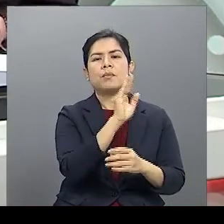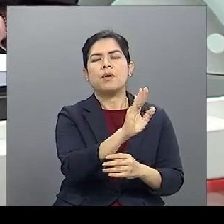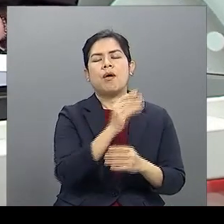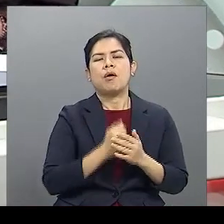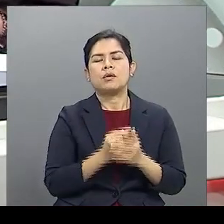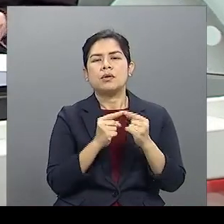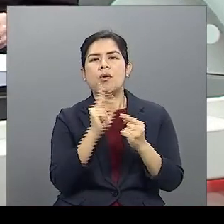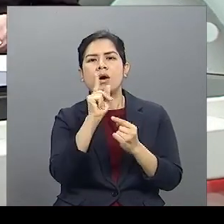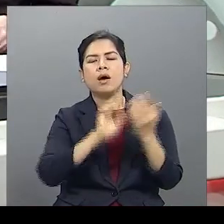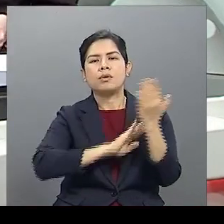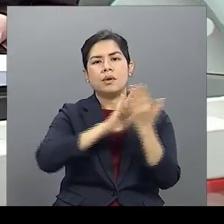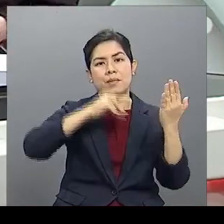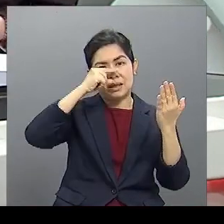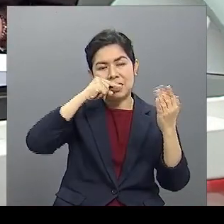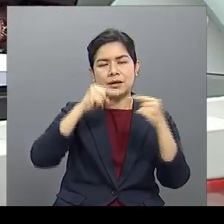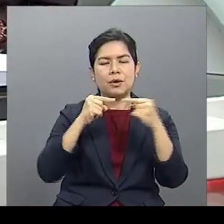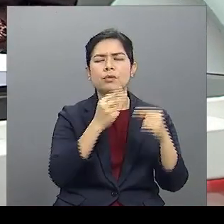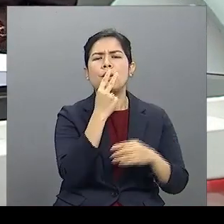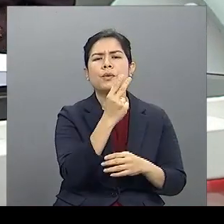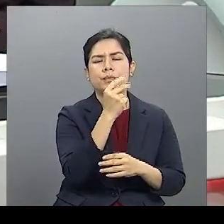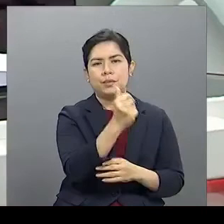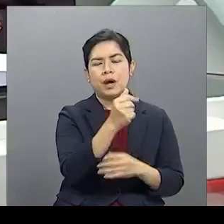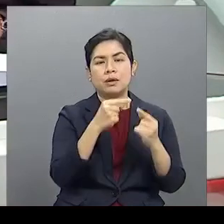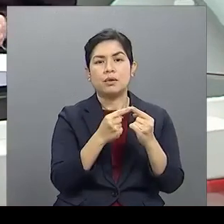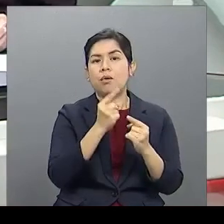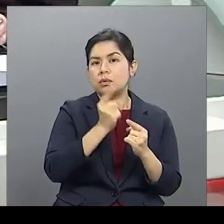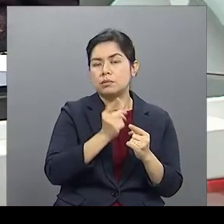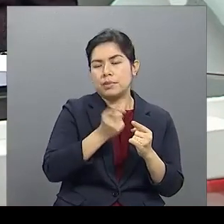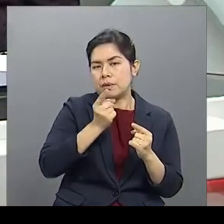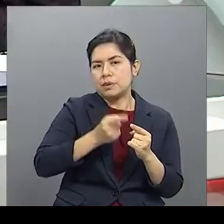ในรายการจับตาสถานการณ์นะคะทุกวันตั้งแต่เวลา 12:00 น.โดยประมาณนะคะ